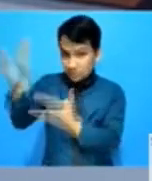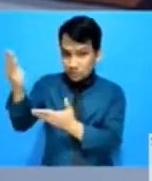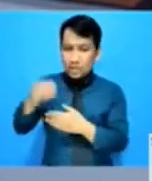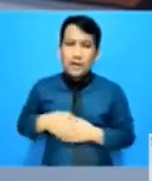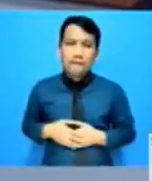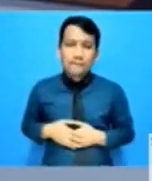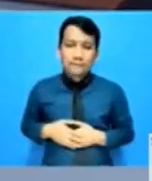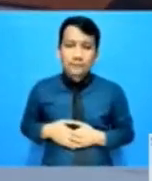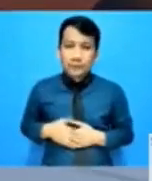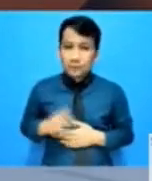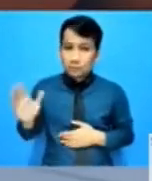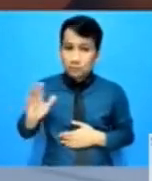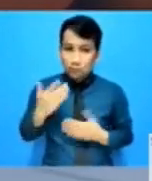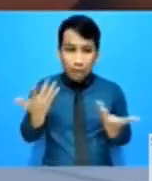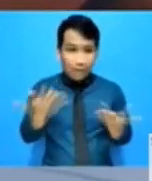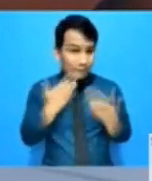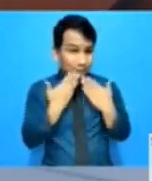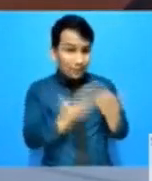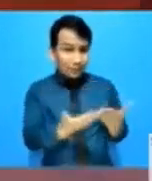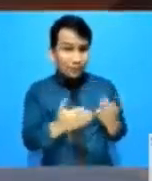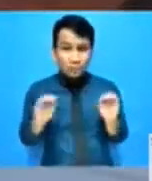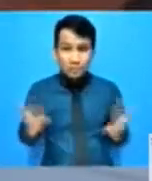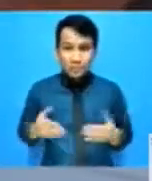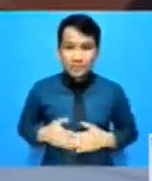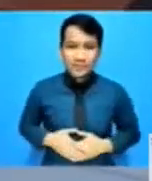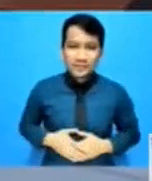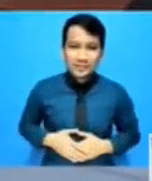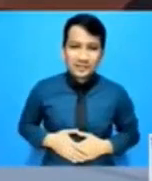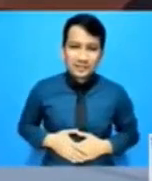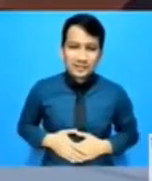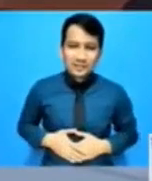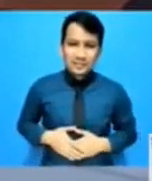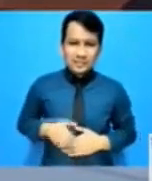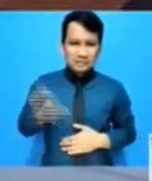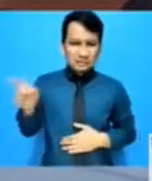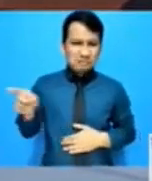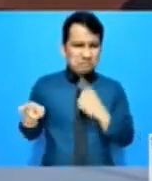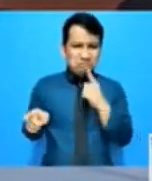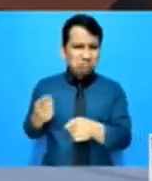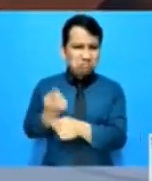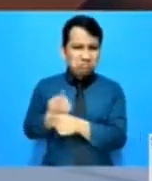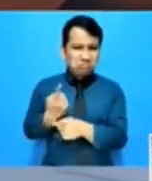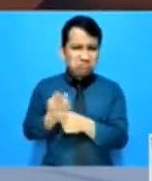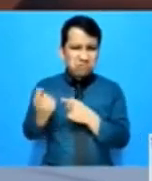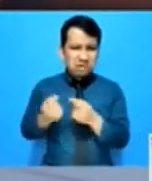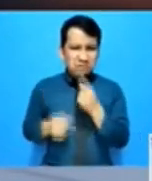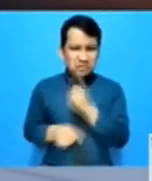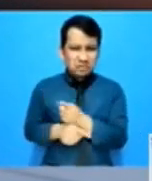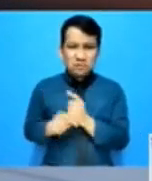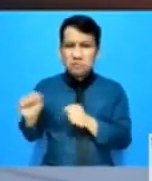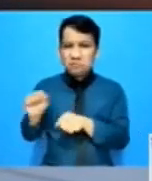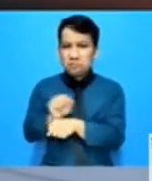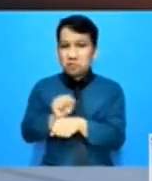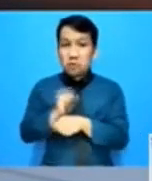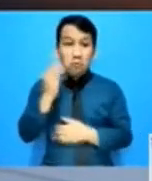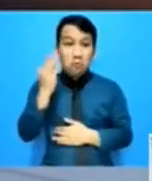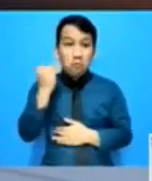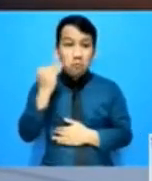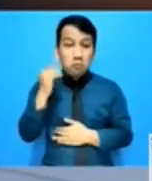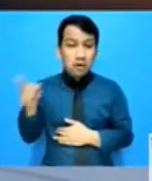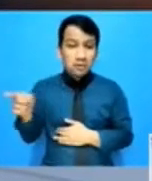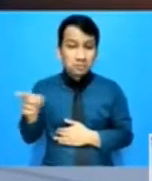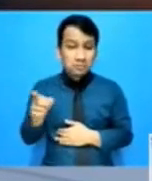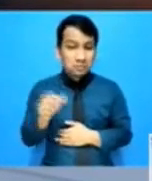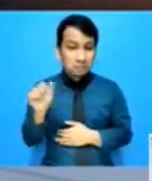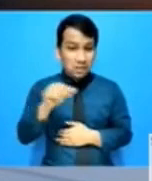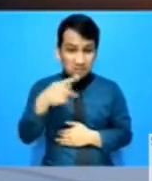Apa. Wala man lang thank you dyan? Ay, thank you po. Hindi niyo po ginagawa ng tama ang inyong trabaho. Ito ang dahilan kung bakit nababash palagi ang